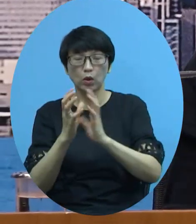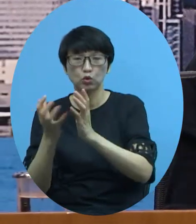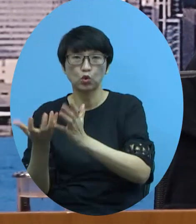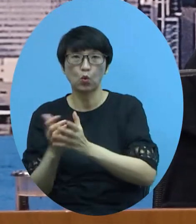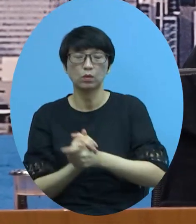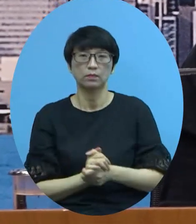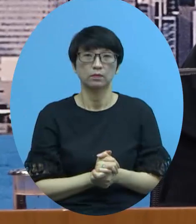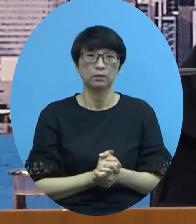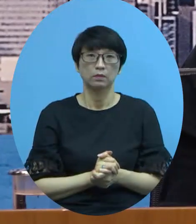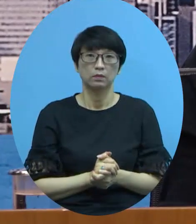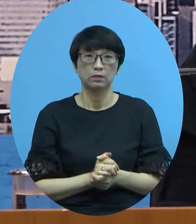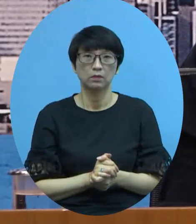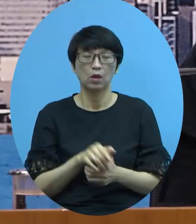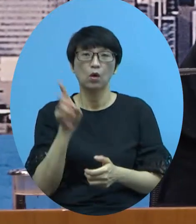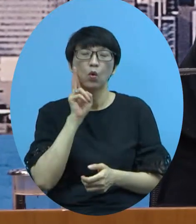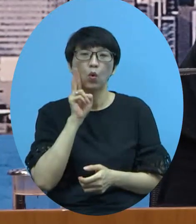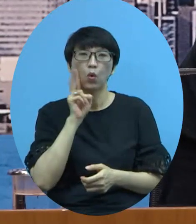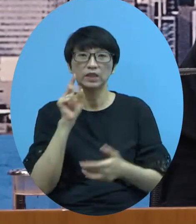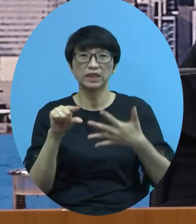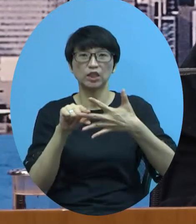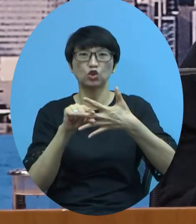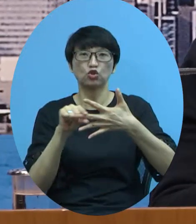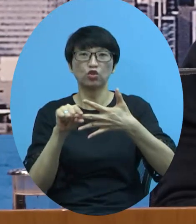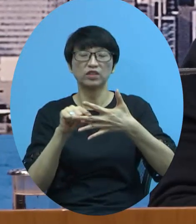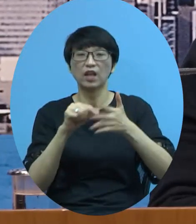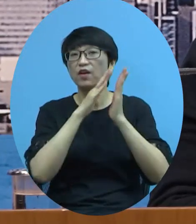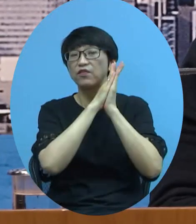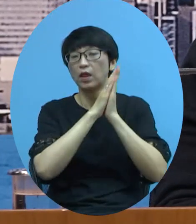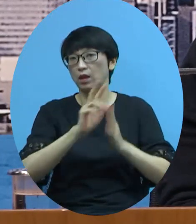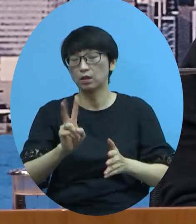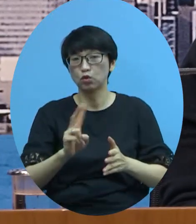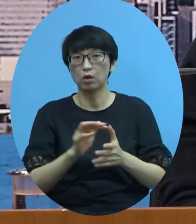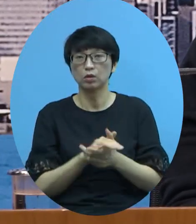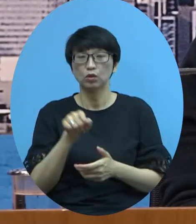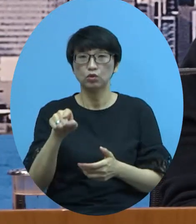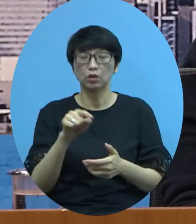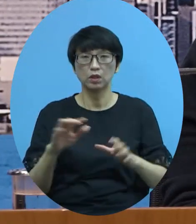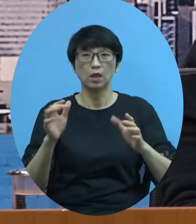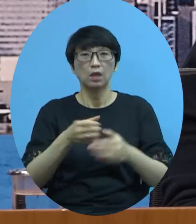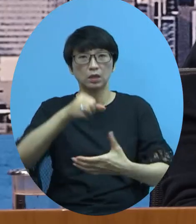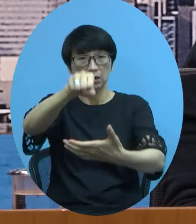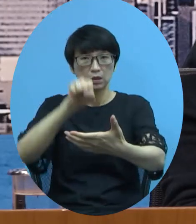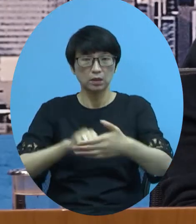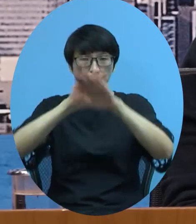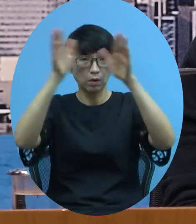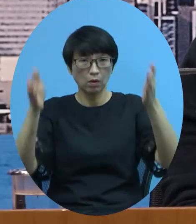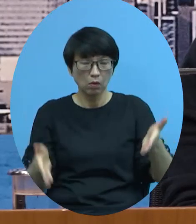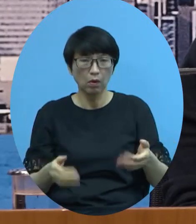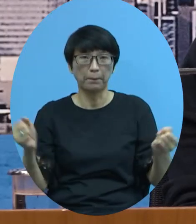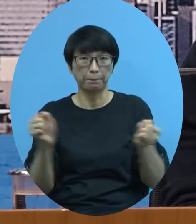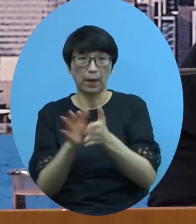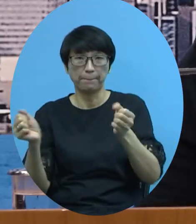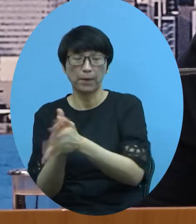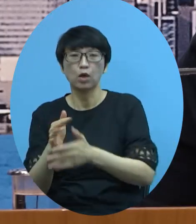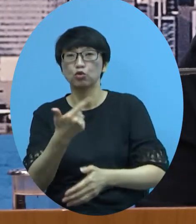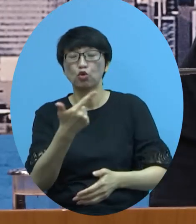啲即係當係宿舍咁樣所以係酒吧群組嗰啲人咧住喺嗰度，咁當然會有多啲個案咯。咁但係